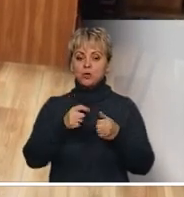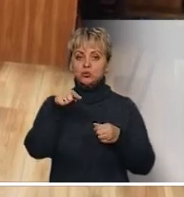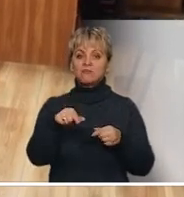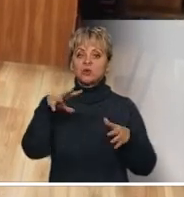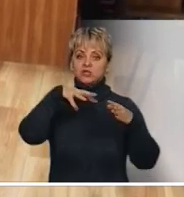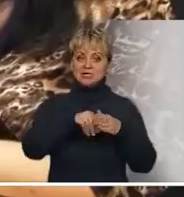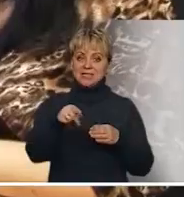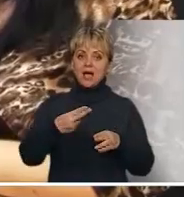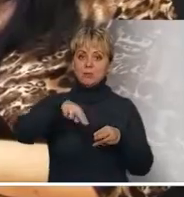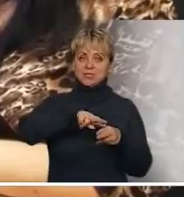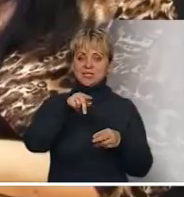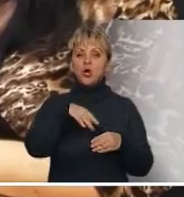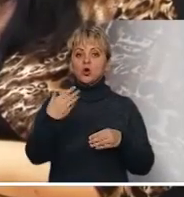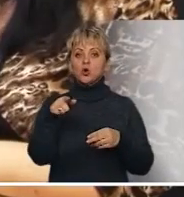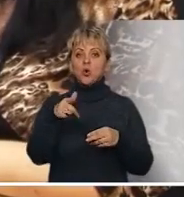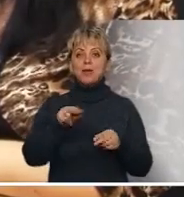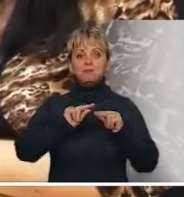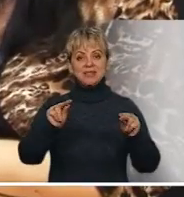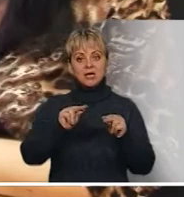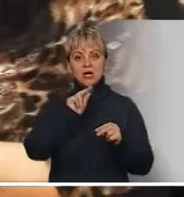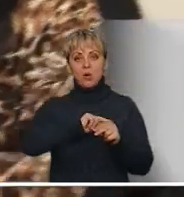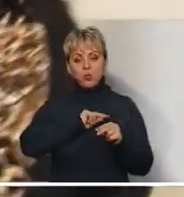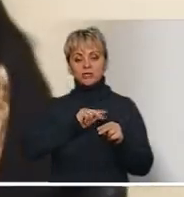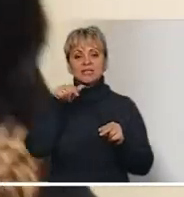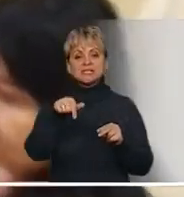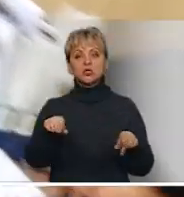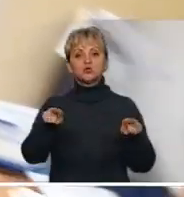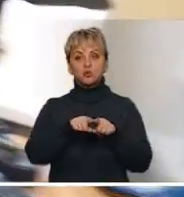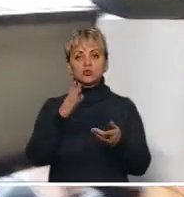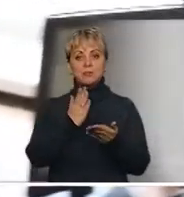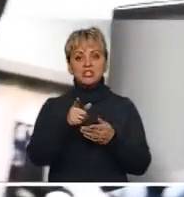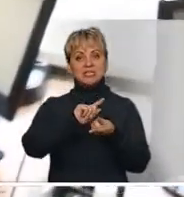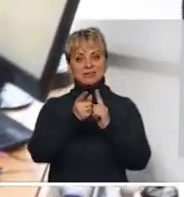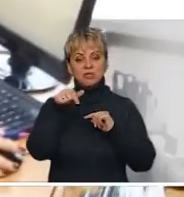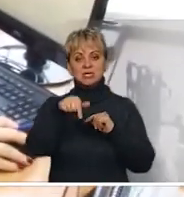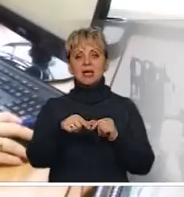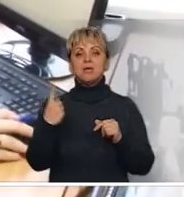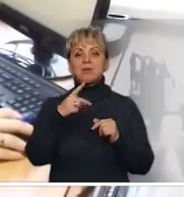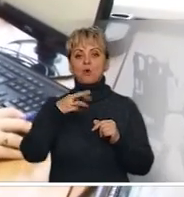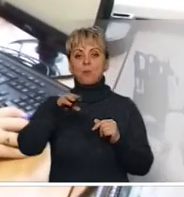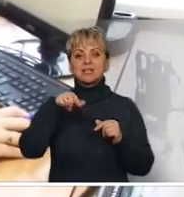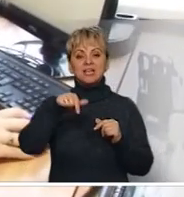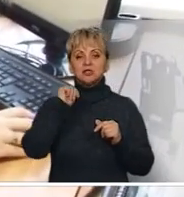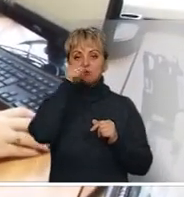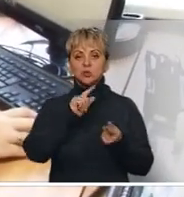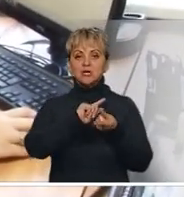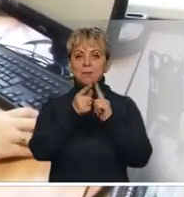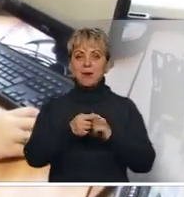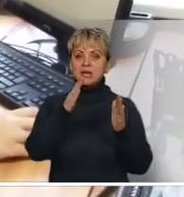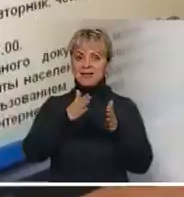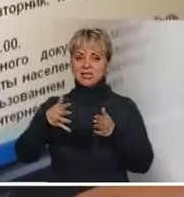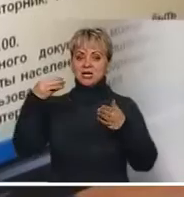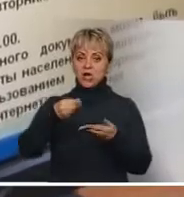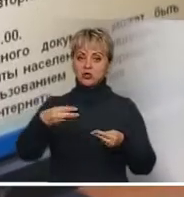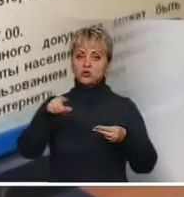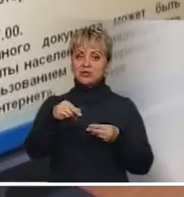граждан, получающие в том числе и компенсацию, кроме педагогических работников. Здесь тоже произошли изменения. С 1 марта этого года